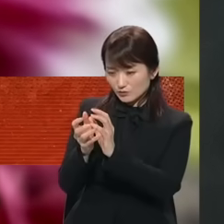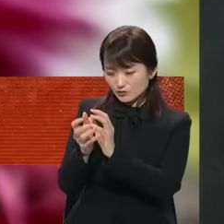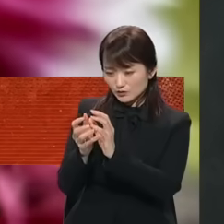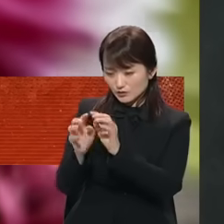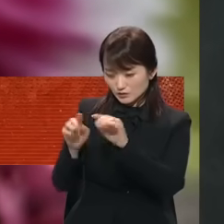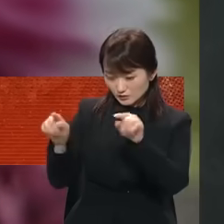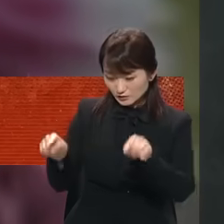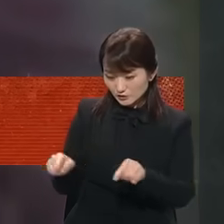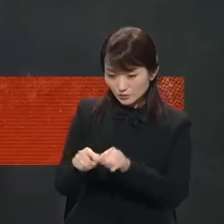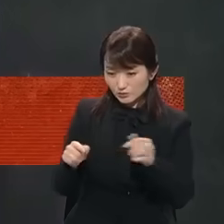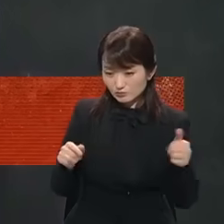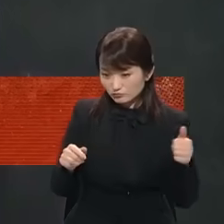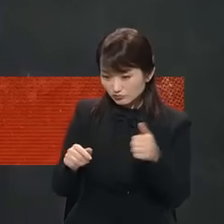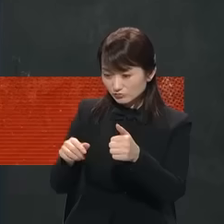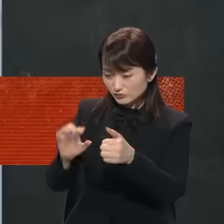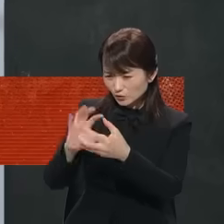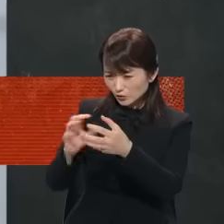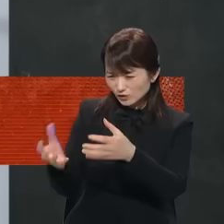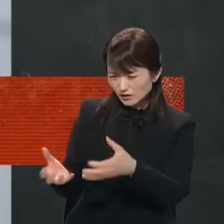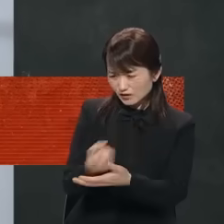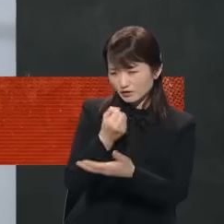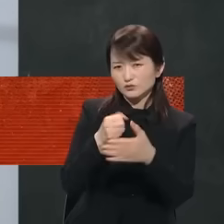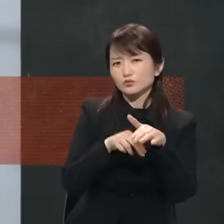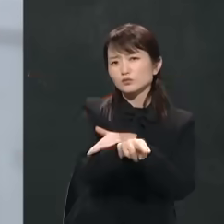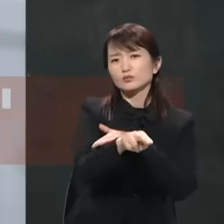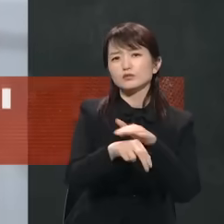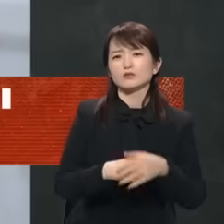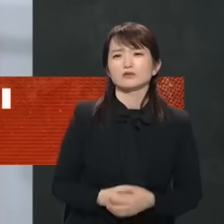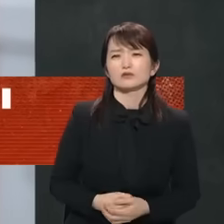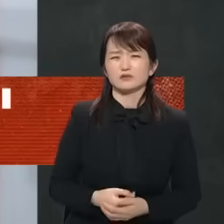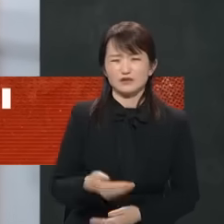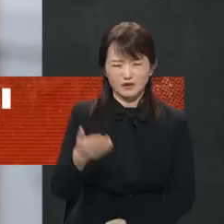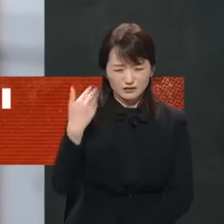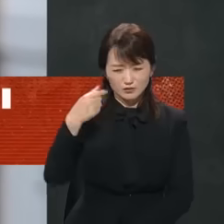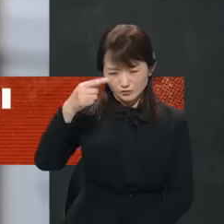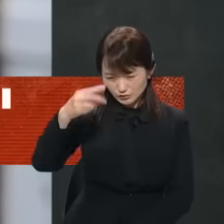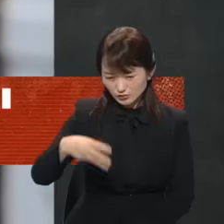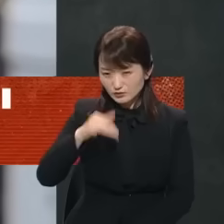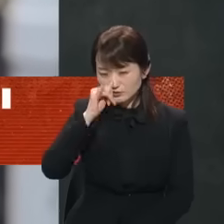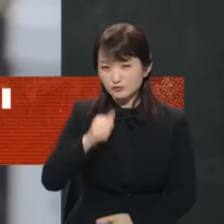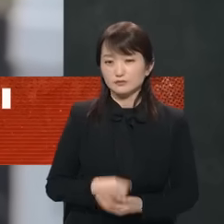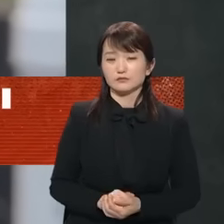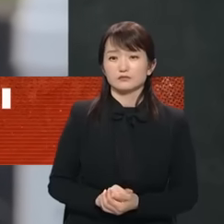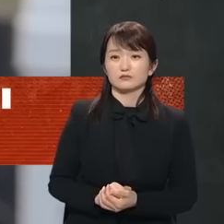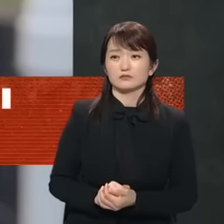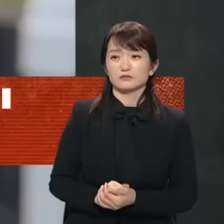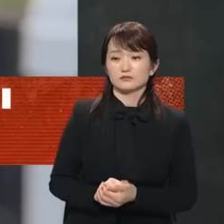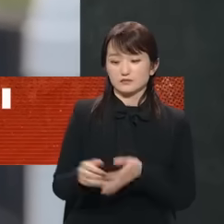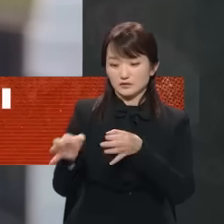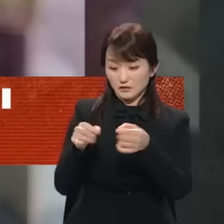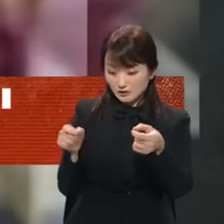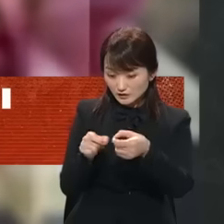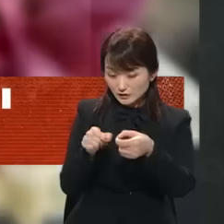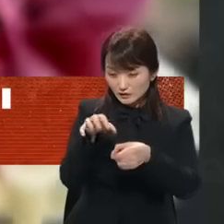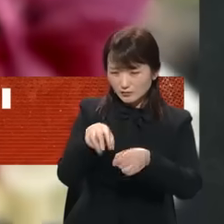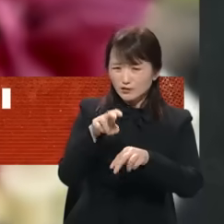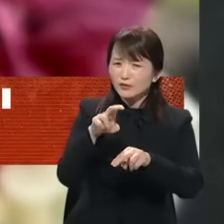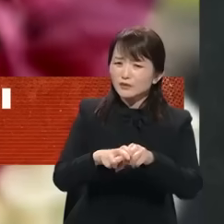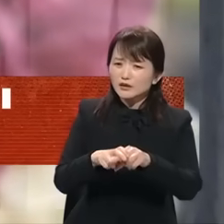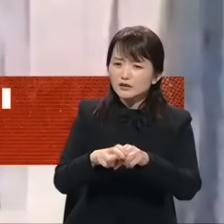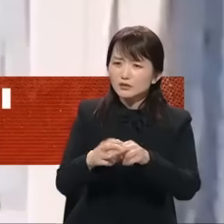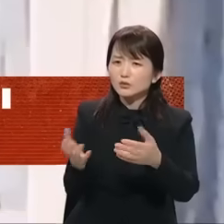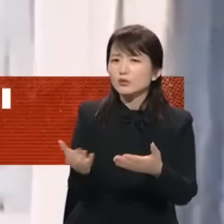근데 전에도 여기에는 저런 일이 한두 번 있었던게 아닙니다 가게 앞에 둔 그 벤치를 갖다 훔쳐가는 그런 일도 있어